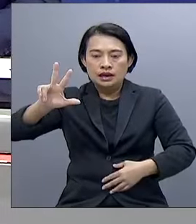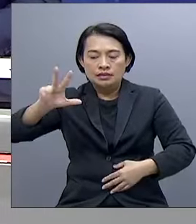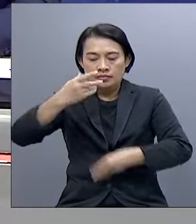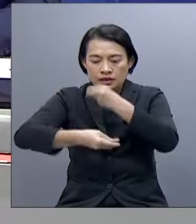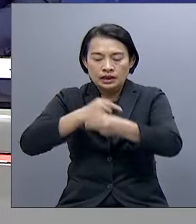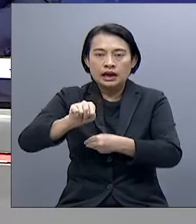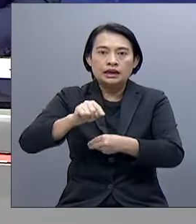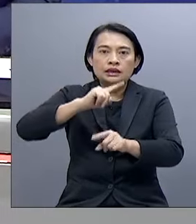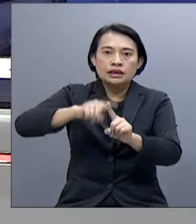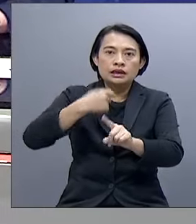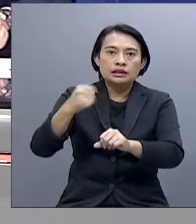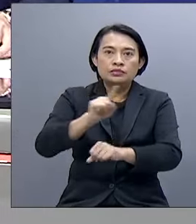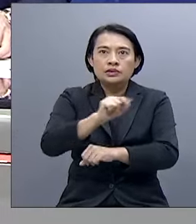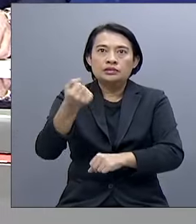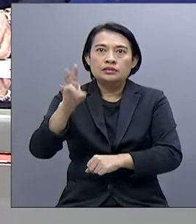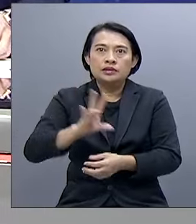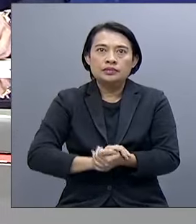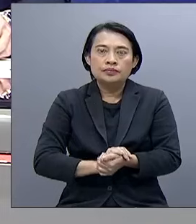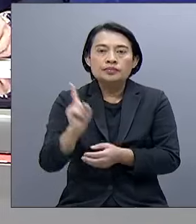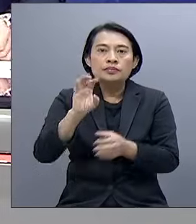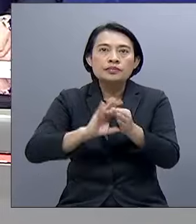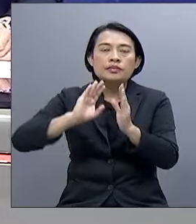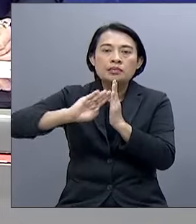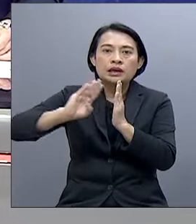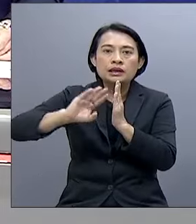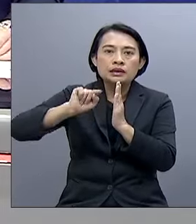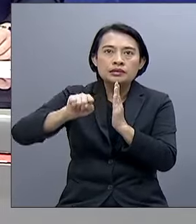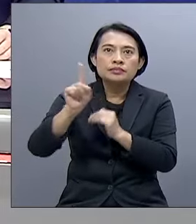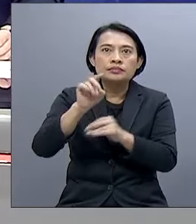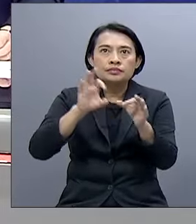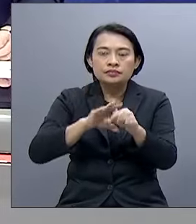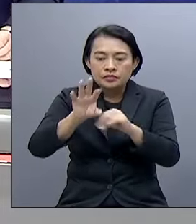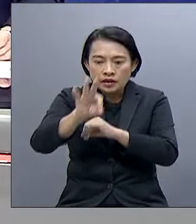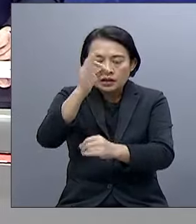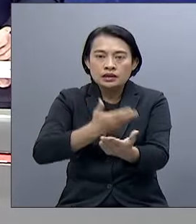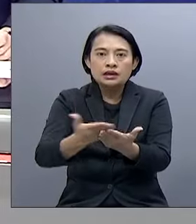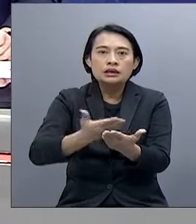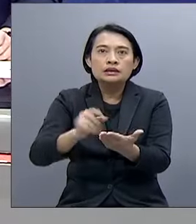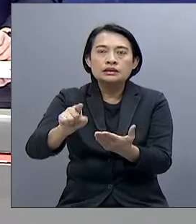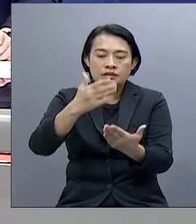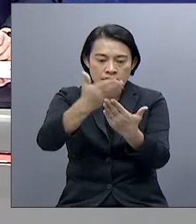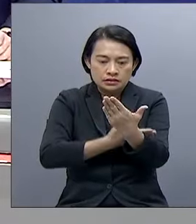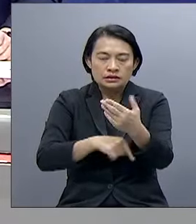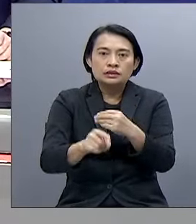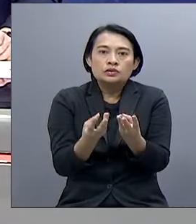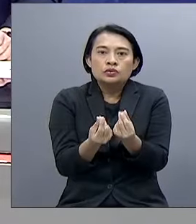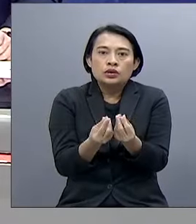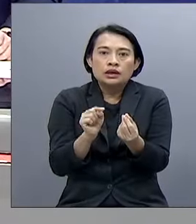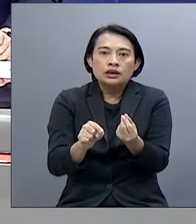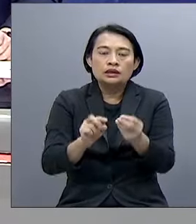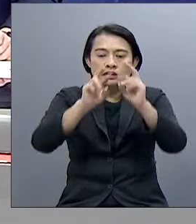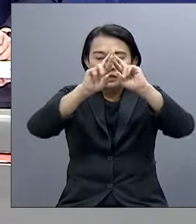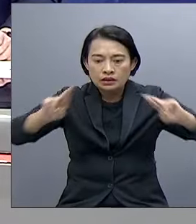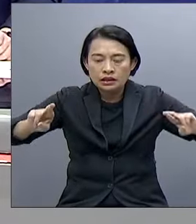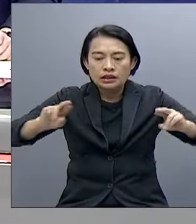มที่ผ่านมาปรากฏว่าในพื้นที่ภาคอีสานเนี่ยค่ะมีประชาชนที่เขาไปเลือกซื้อเลขที่จะลุ้นโชคนะคะจากร้านที่เขาร่วมโคร